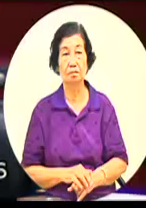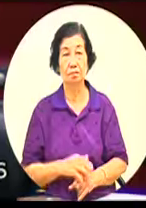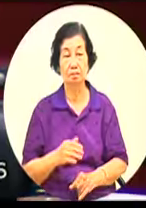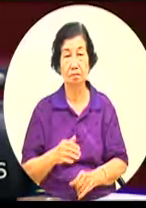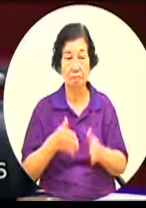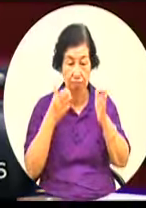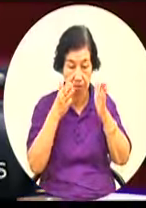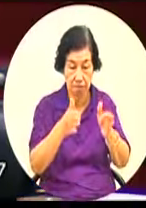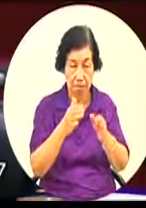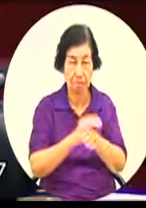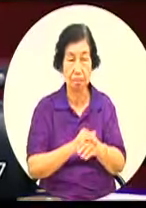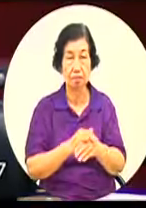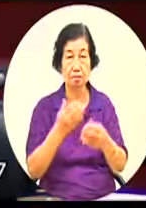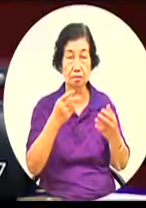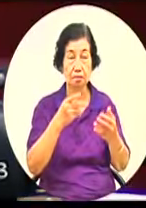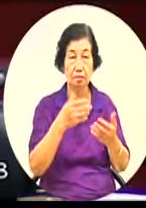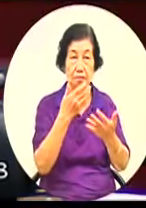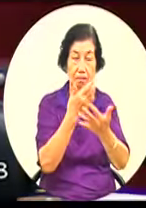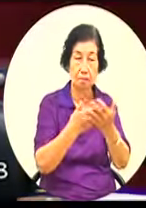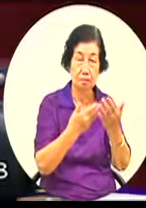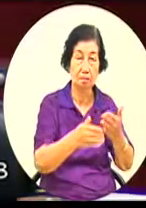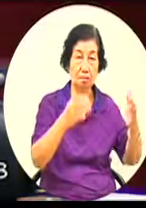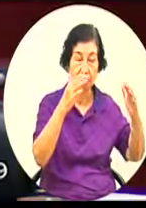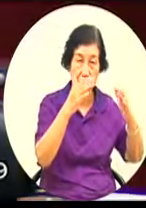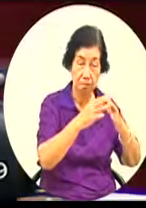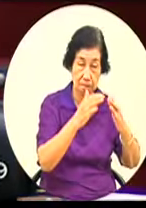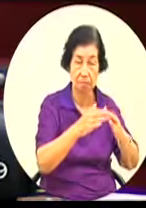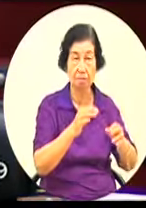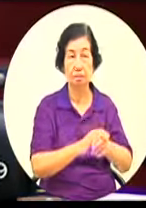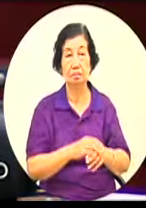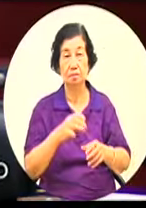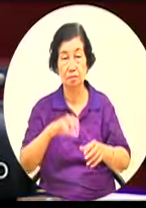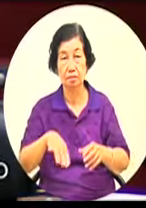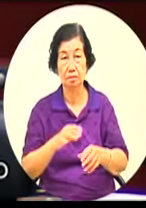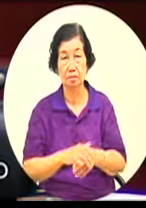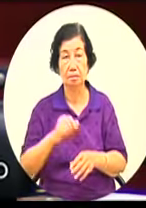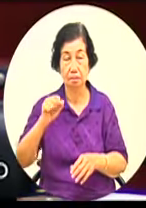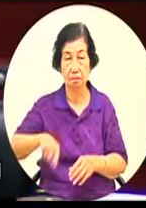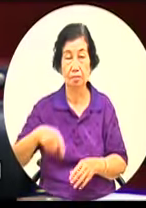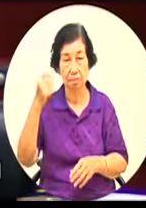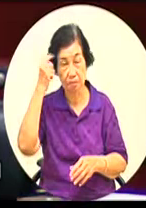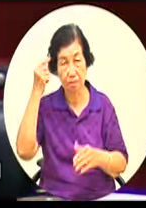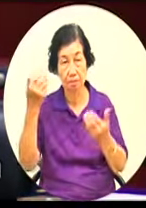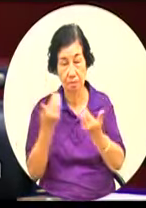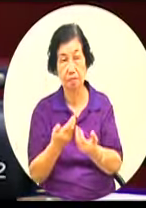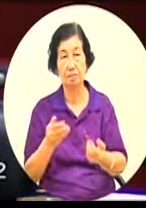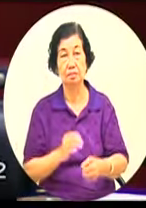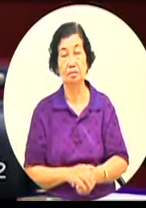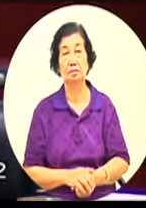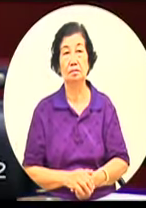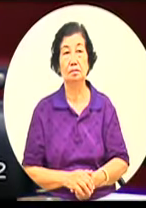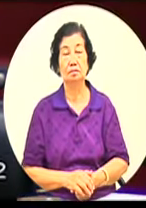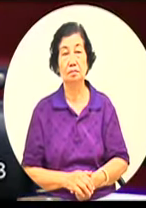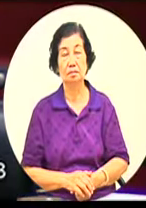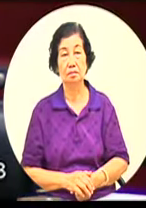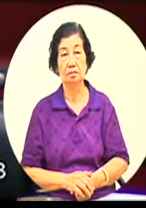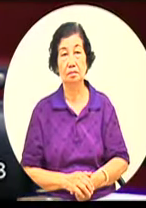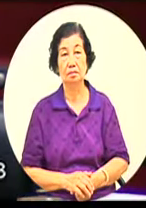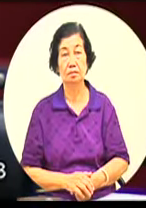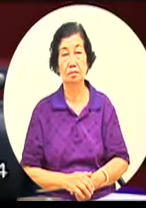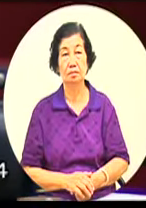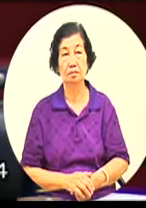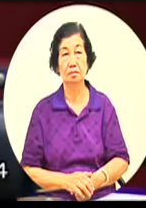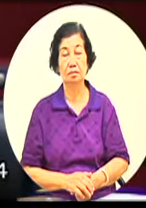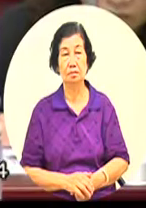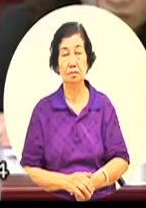于图书馆的设立，你本人是持反对还是赞成的立场？来，你请答复。 请代理 时间有限，麻烦请就问题